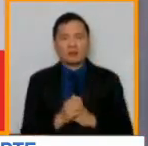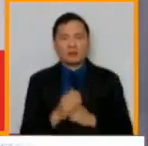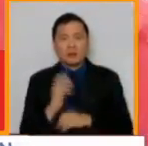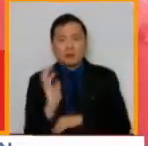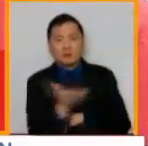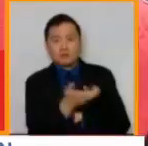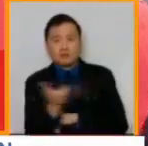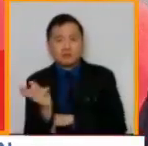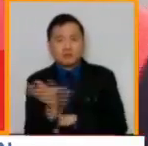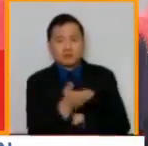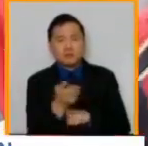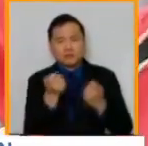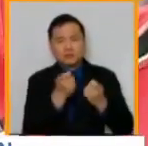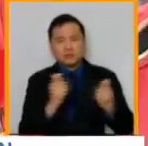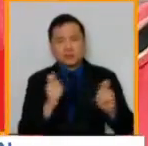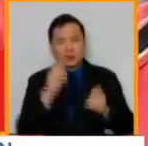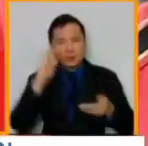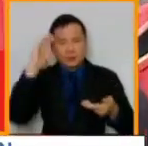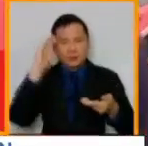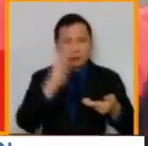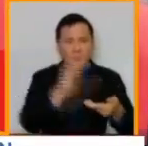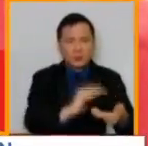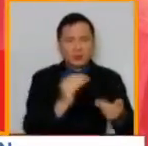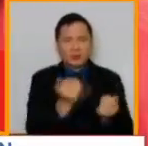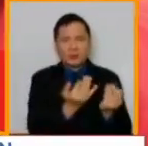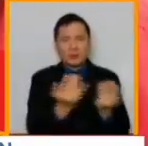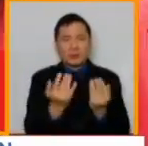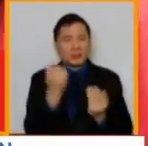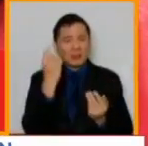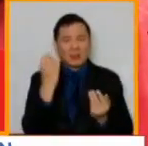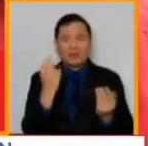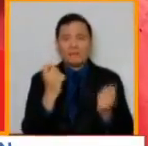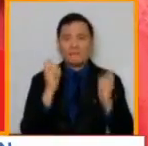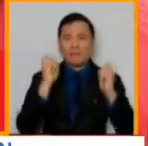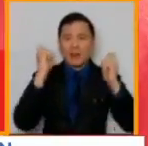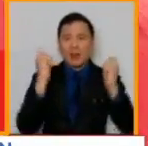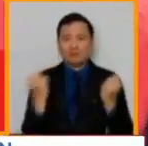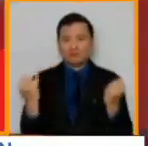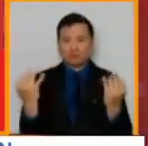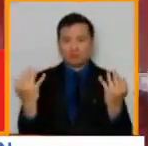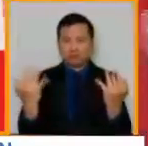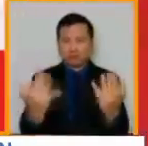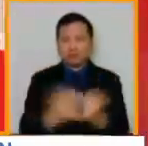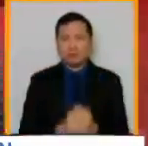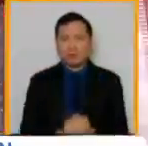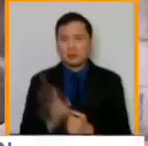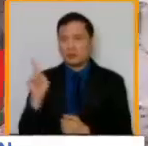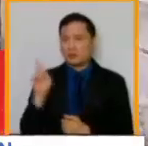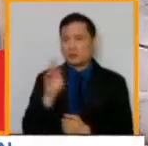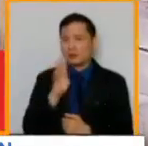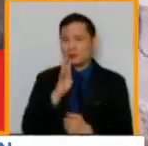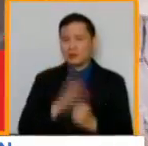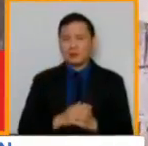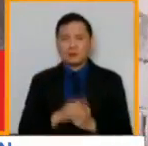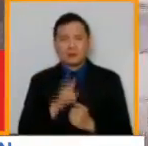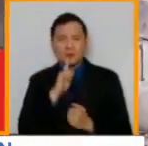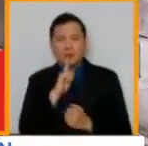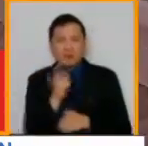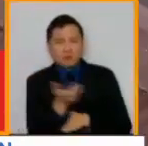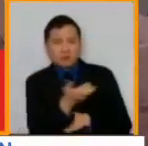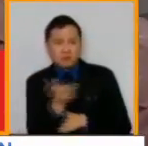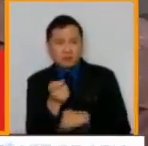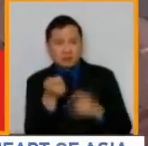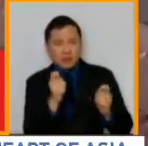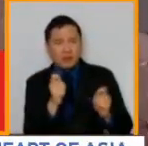apoy. Napakadaling kumalat po. At itong area po na ito ay nakita po natin, napakasikip. So yun po ang naging challenges